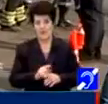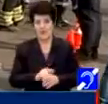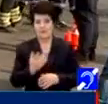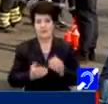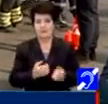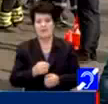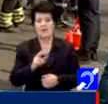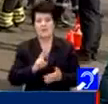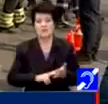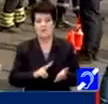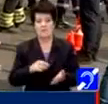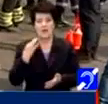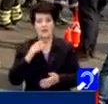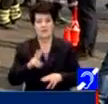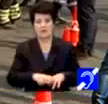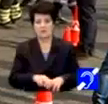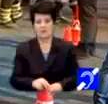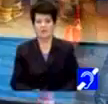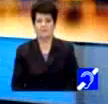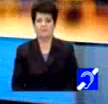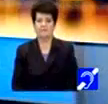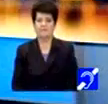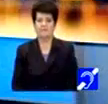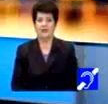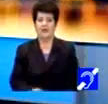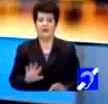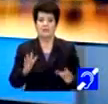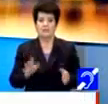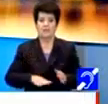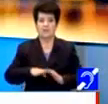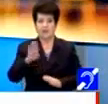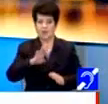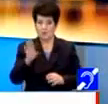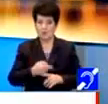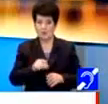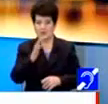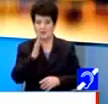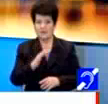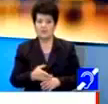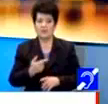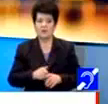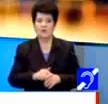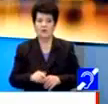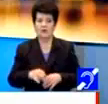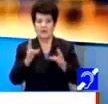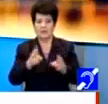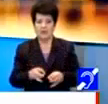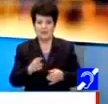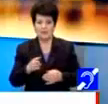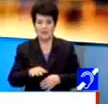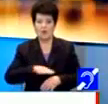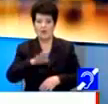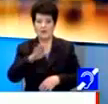șoferița riscă 7 ani de închisoare. Incident pe aeroportul internațional Chișinău care se putea sfârși tragic. O